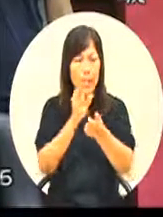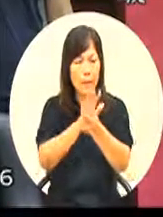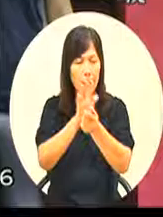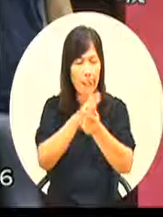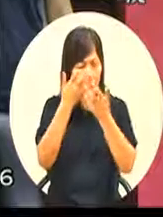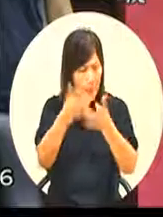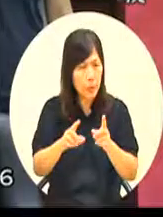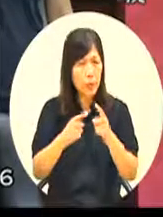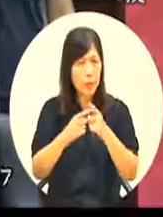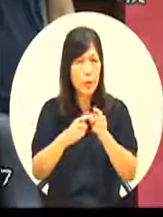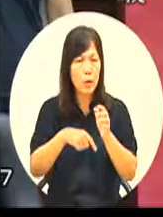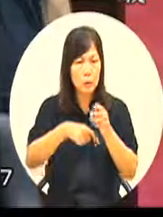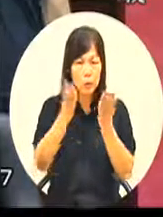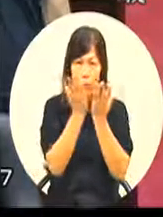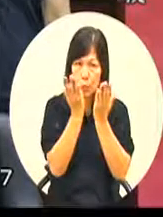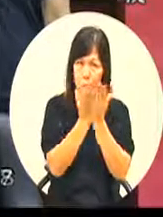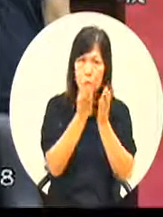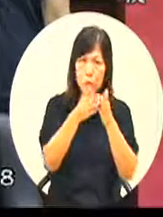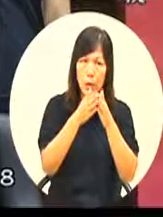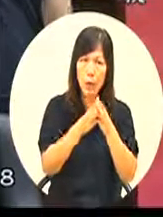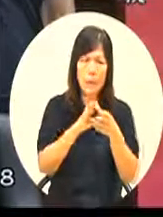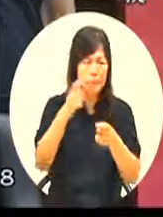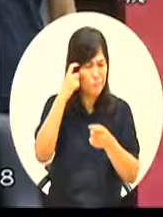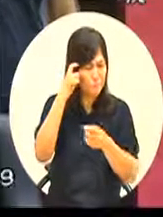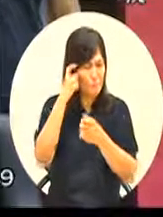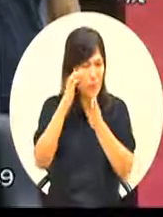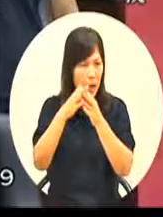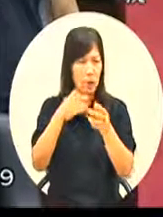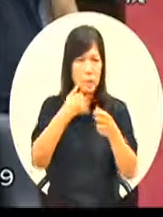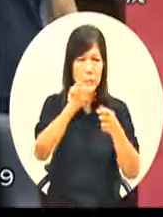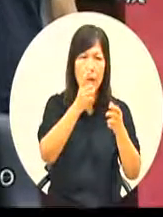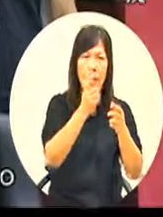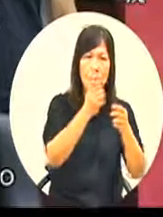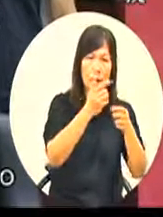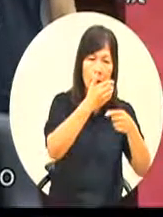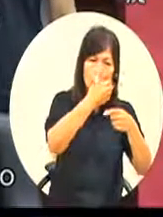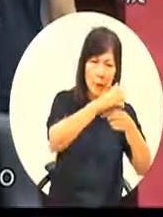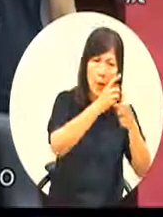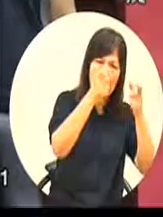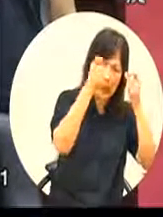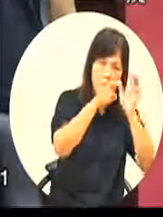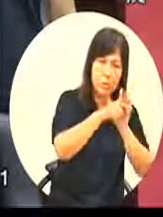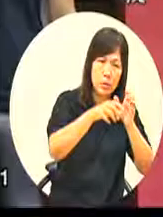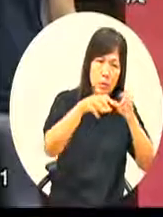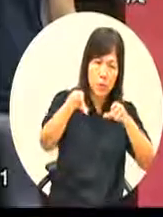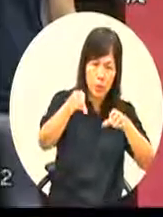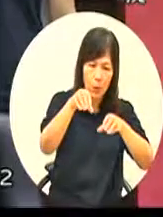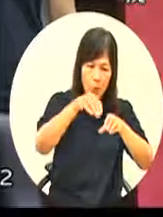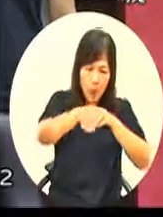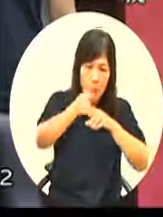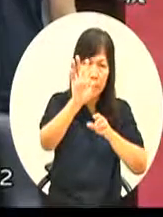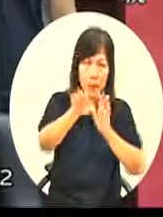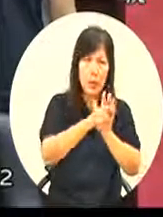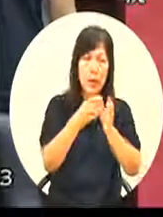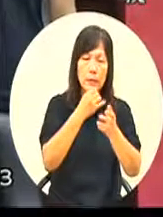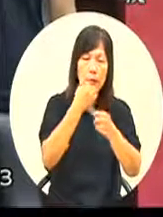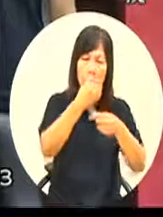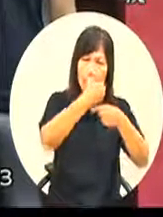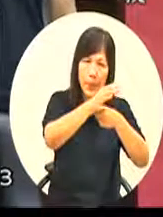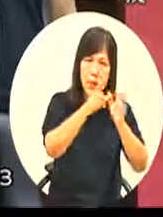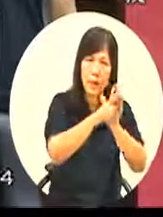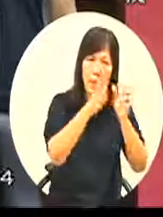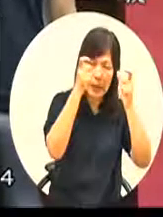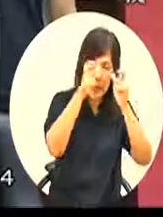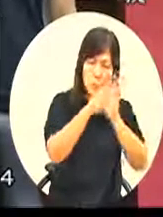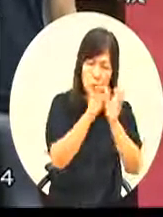更多人可以到空大学习，我们也考虑到北高雄来设校区，让北高雄的民众可以在北高雄